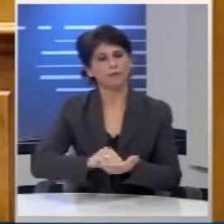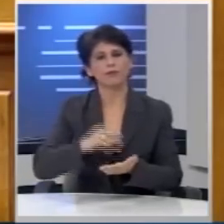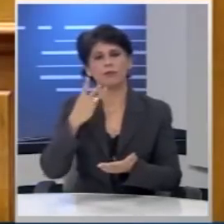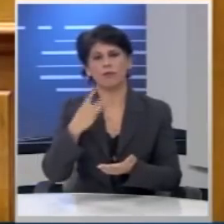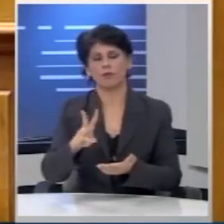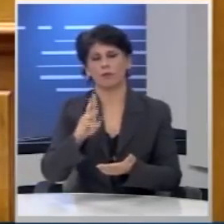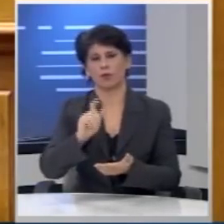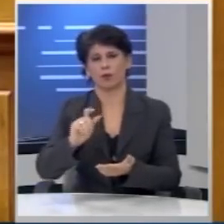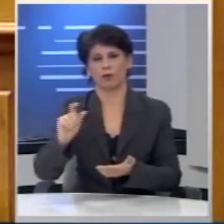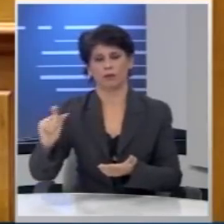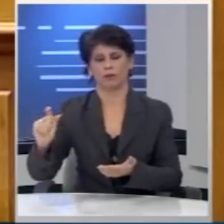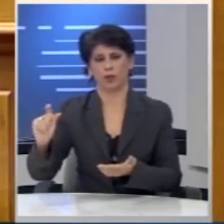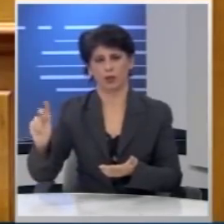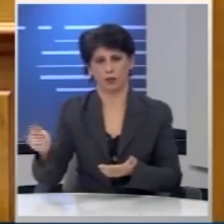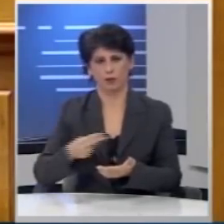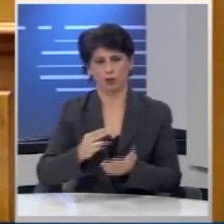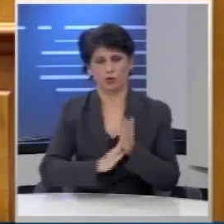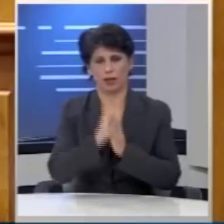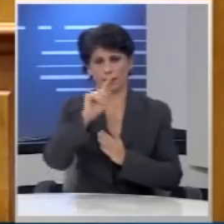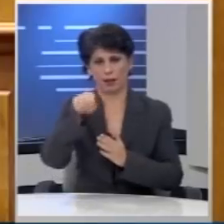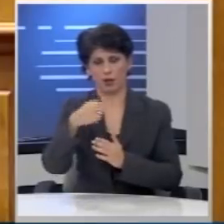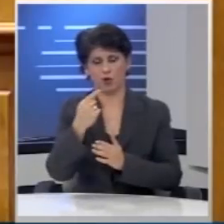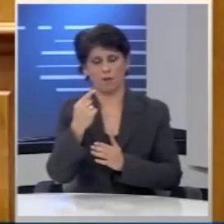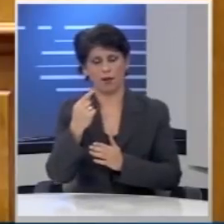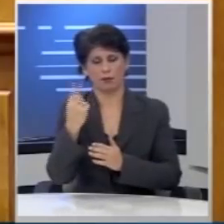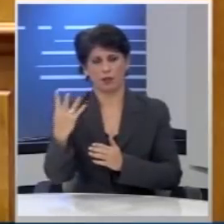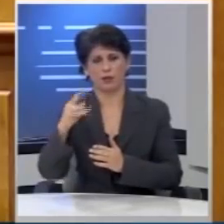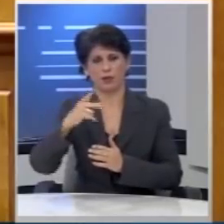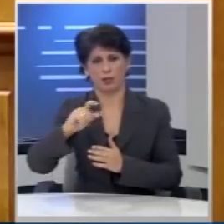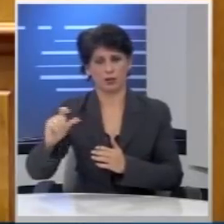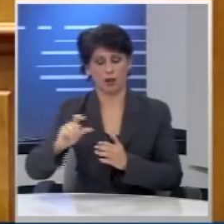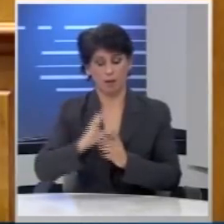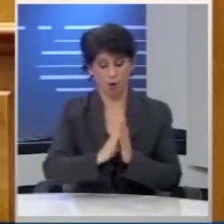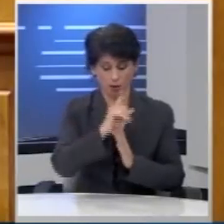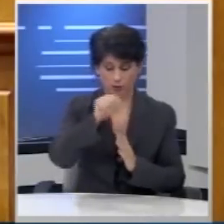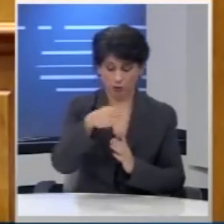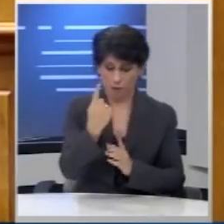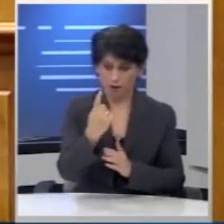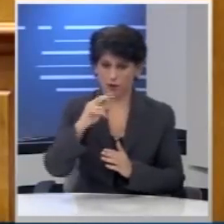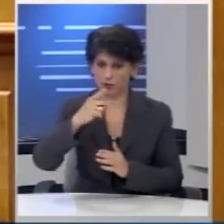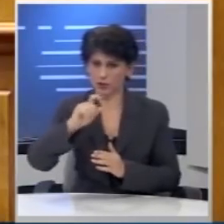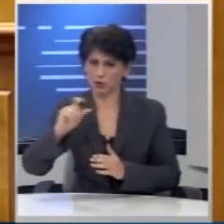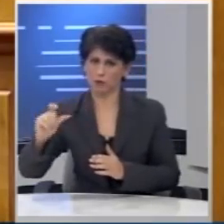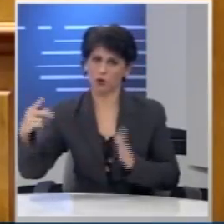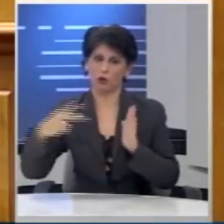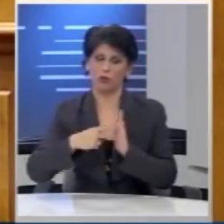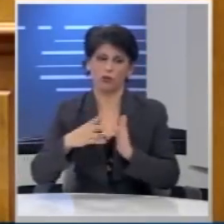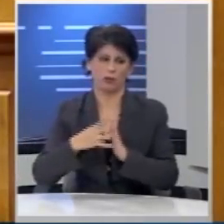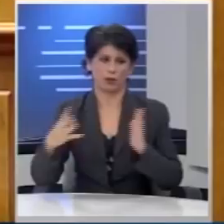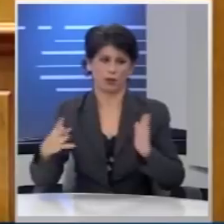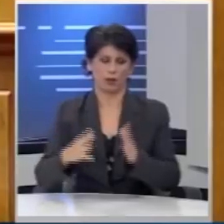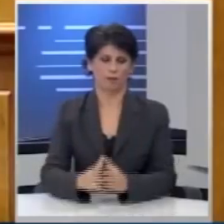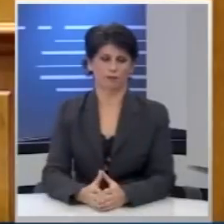κατά 300 εκατομμύρια ευρώ στα 11,4 δις από 11,1 δις το